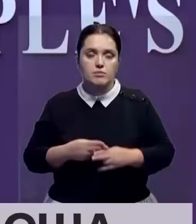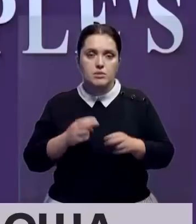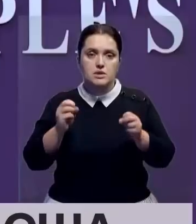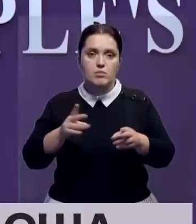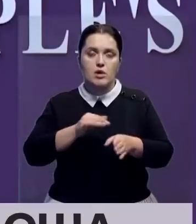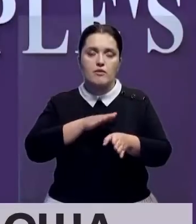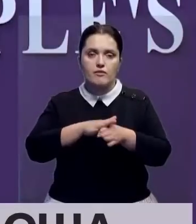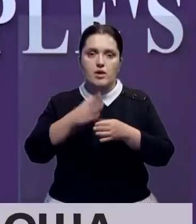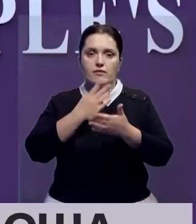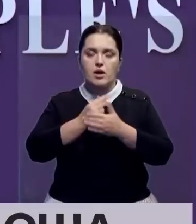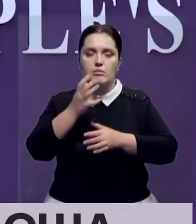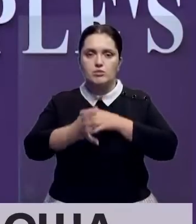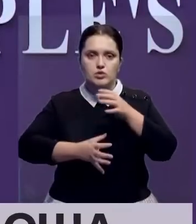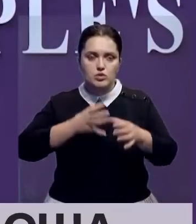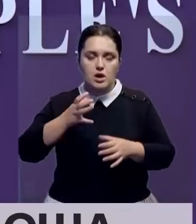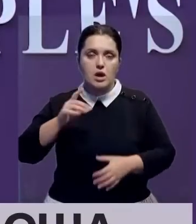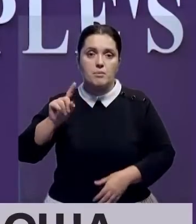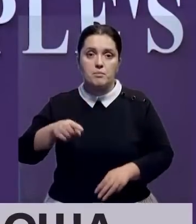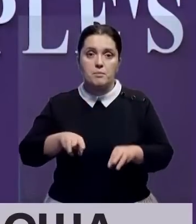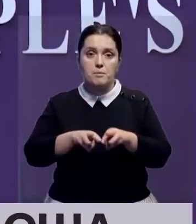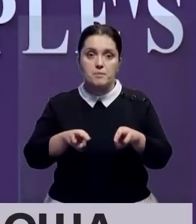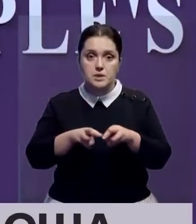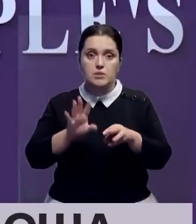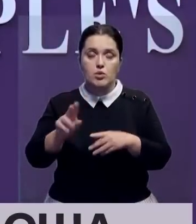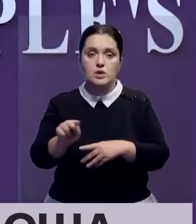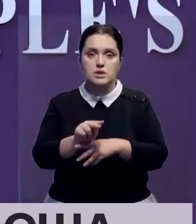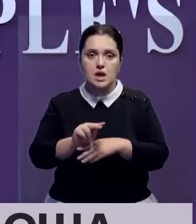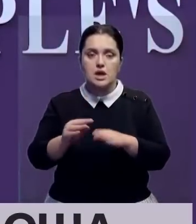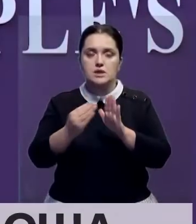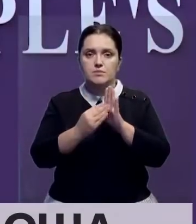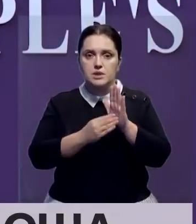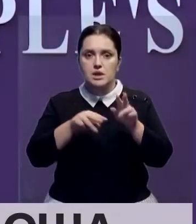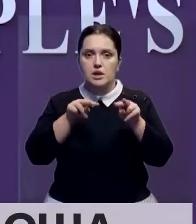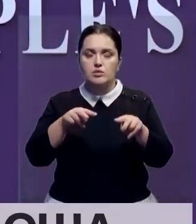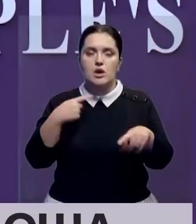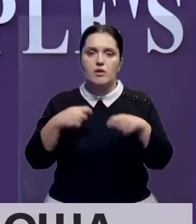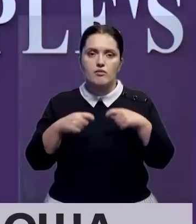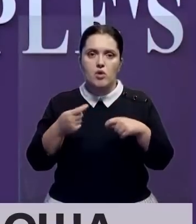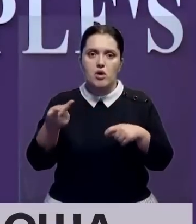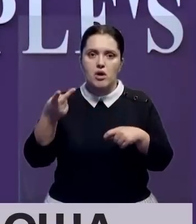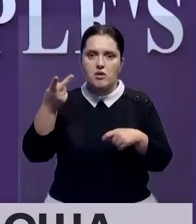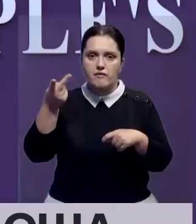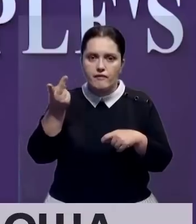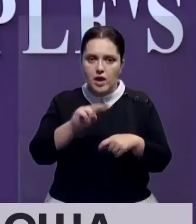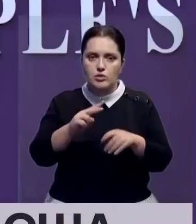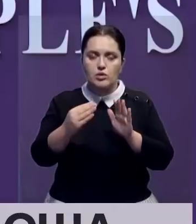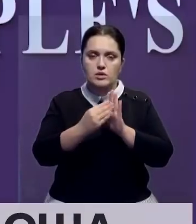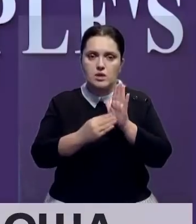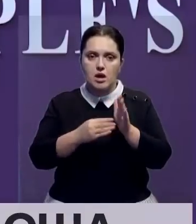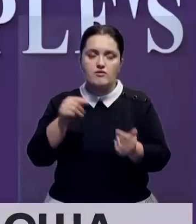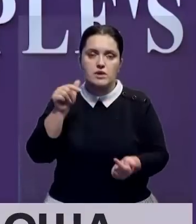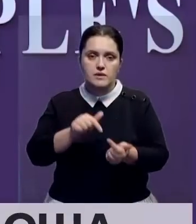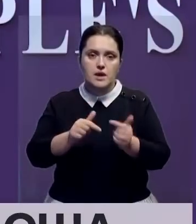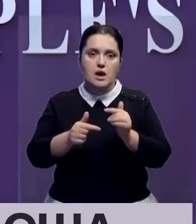выполнения своих международных обязательств. Министерство скорректирует список контроля товаров двойного назначения в соответствии с положениями